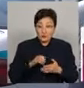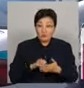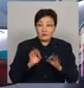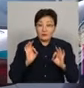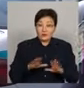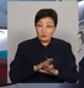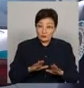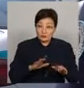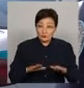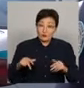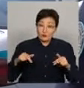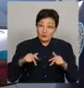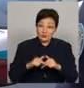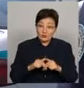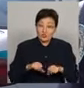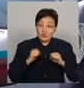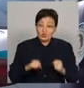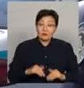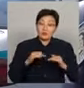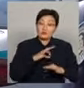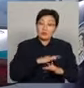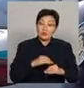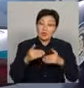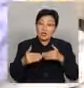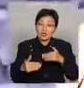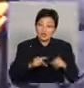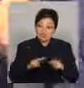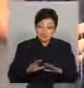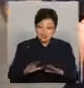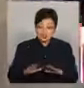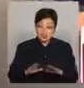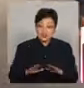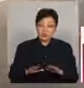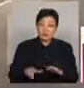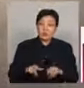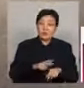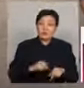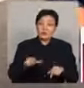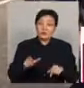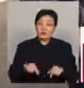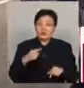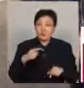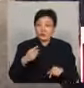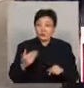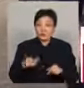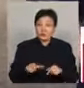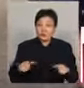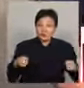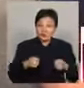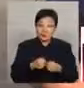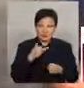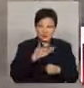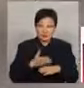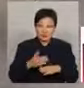орнынан өту, жылдамдықты асыру, арақашықтықты сақтамау. Жол патрульдік полиция қызметкерлерінің сөзінше жол апатының басым